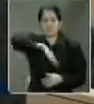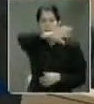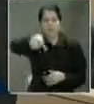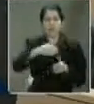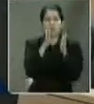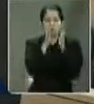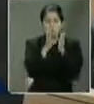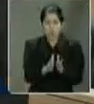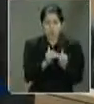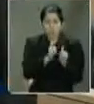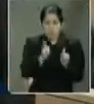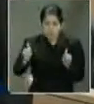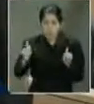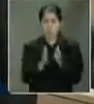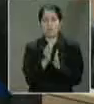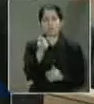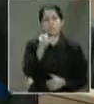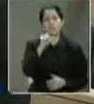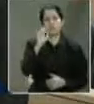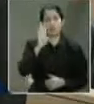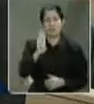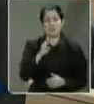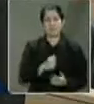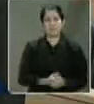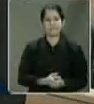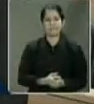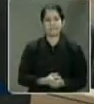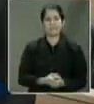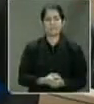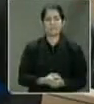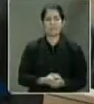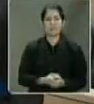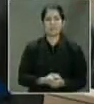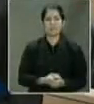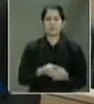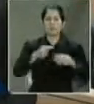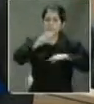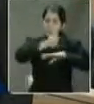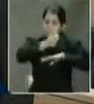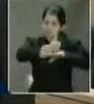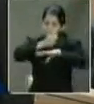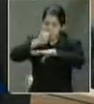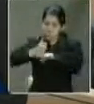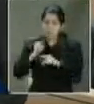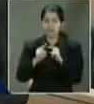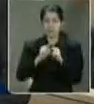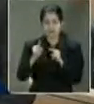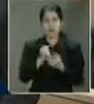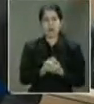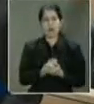ากผมบอกพรรคพวกใหญ่ผมอภิปรายเลยแม่ทัพนายกองกับผมหลายคนก็ชอบกัน